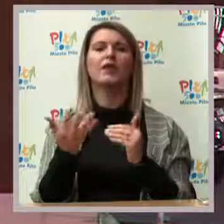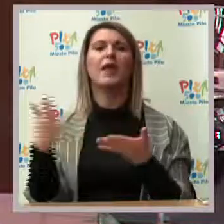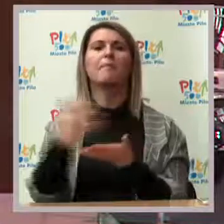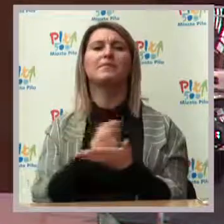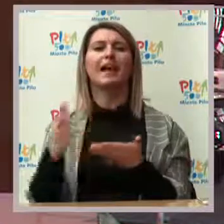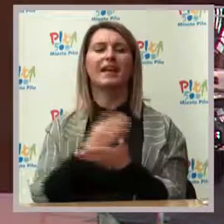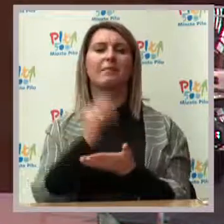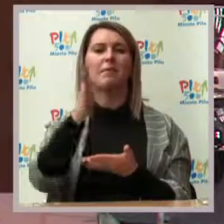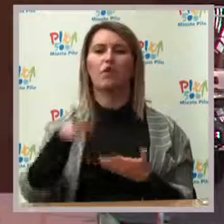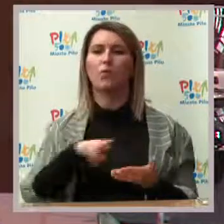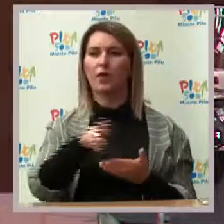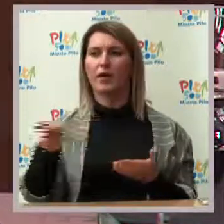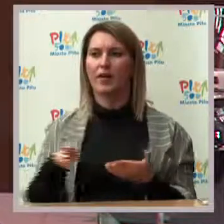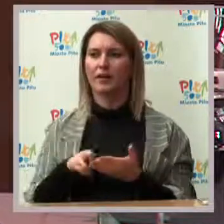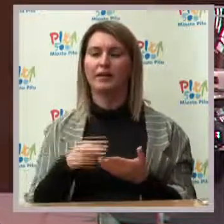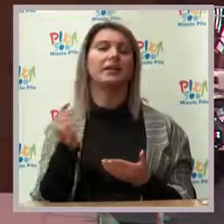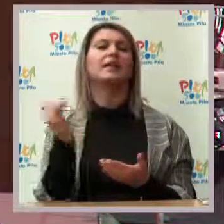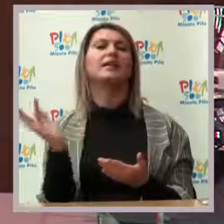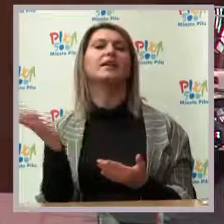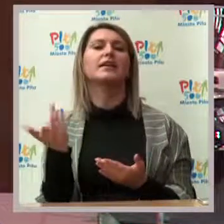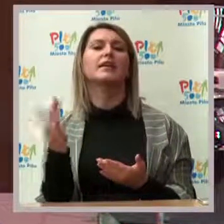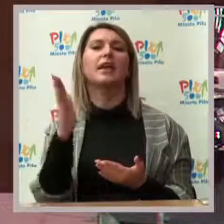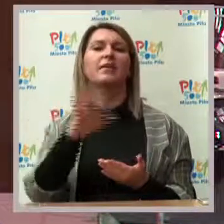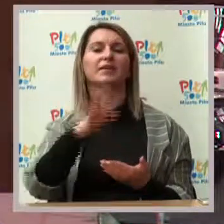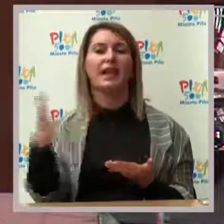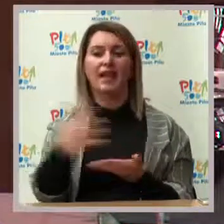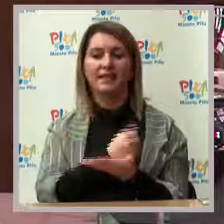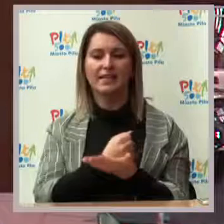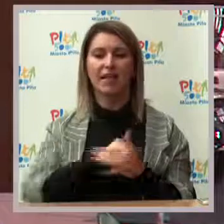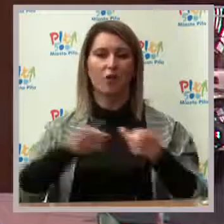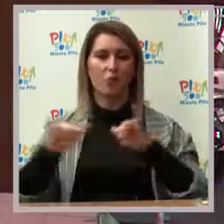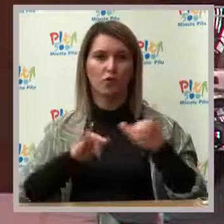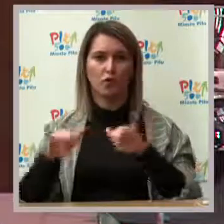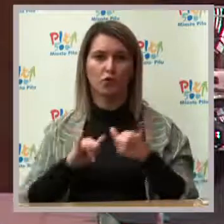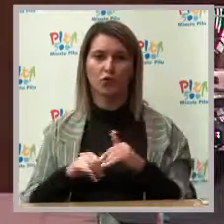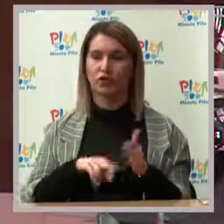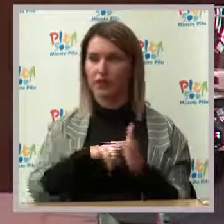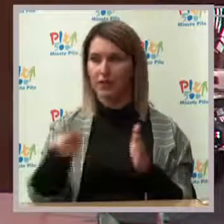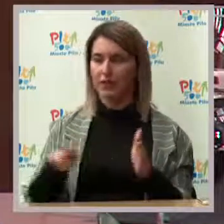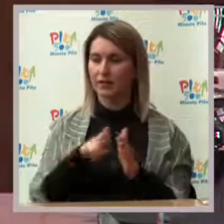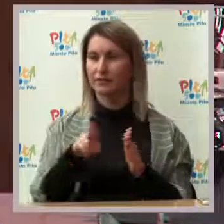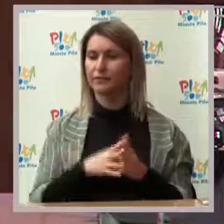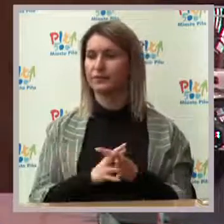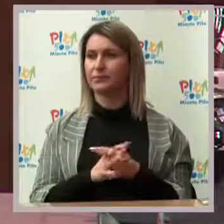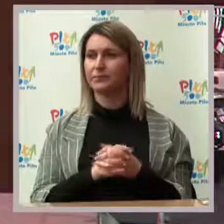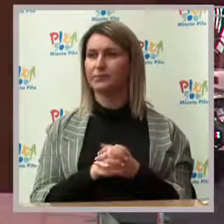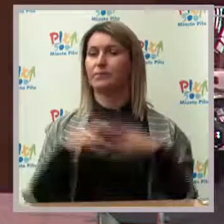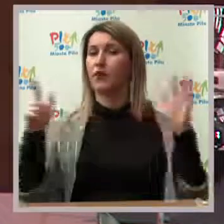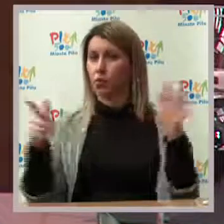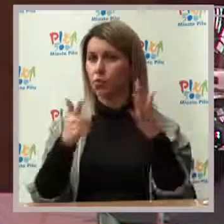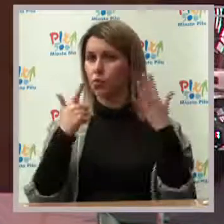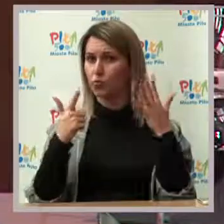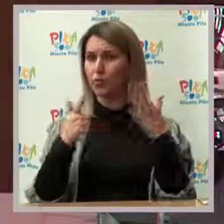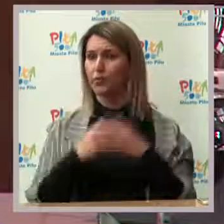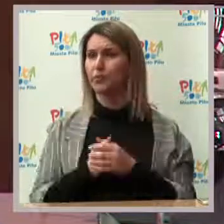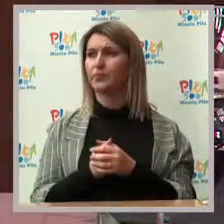Piły, diet dla przewodniczących rad i przewodniczących zarządów osiedli w Pile. Punkt siódmy.